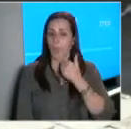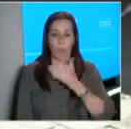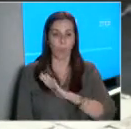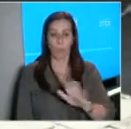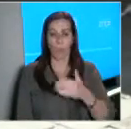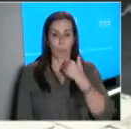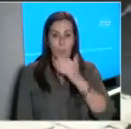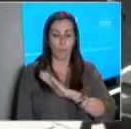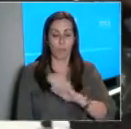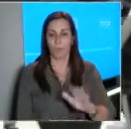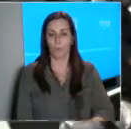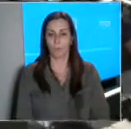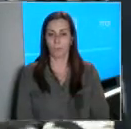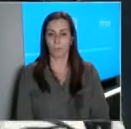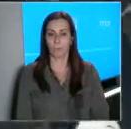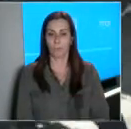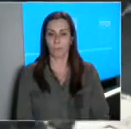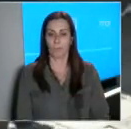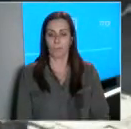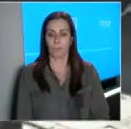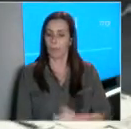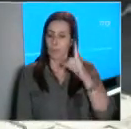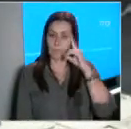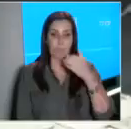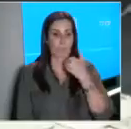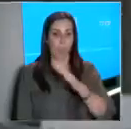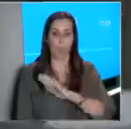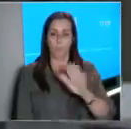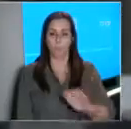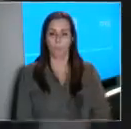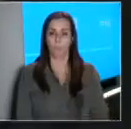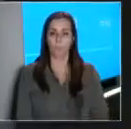זכר רבין? גרוע מאוד. לפי דעתי זה גרוע.